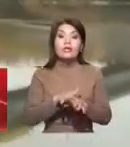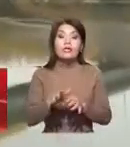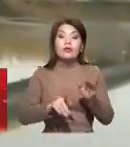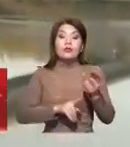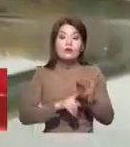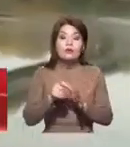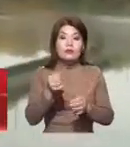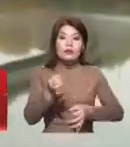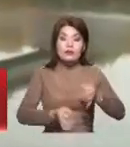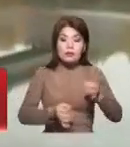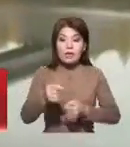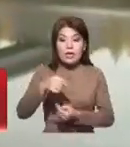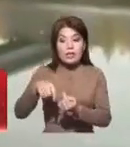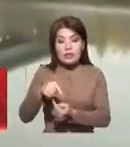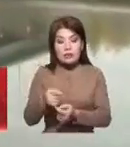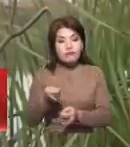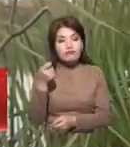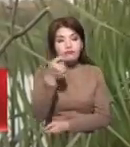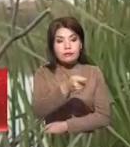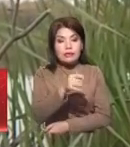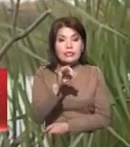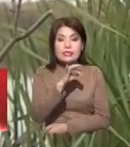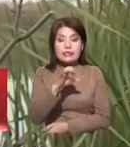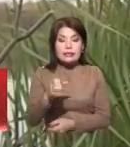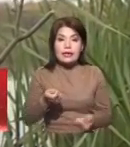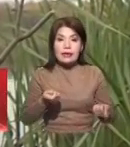суда. Бизнесмены подали иск на акимат. Поэтому судьбу